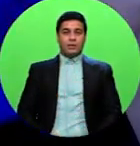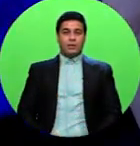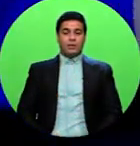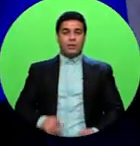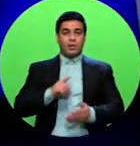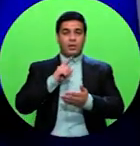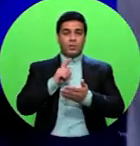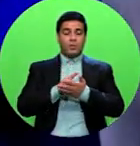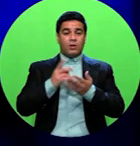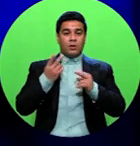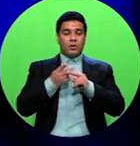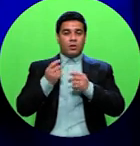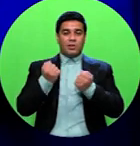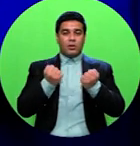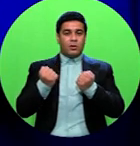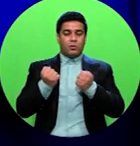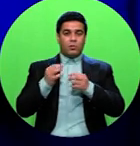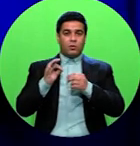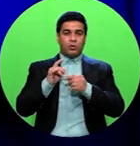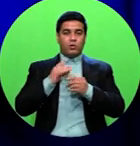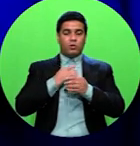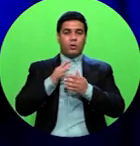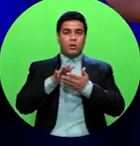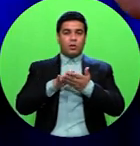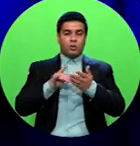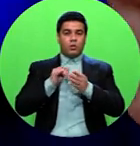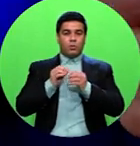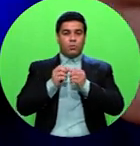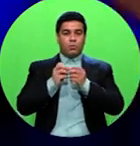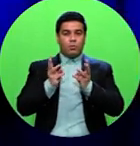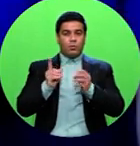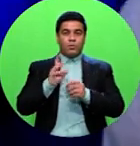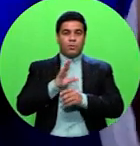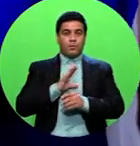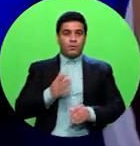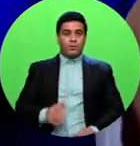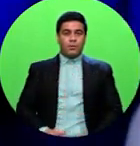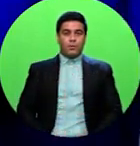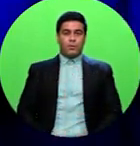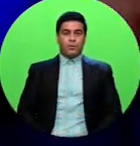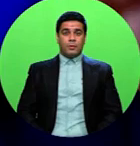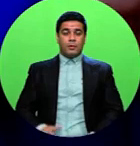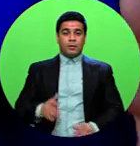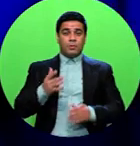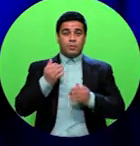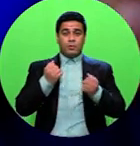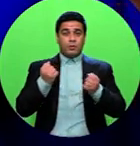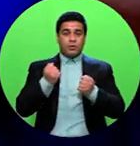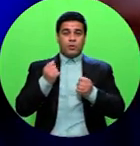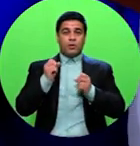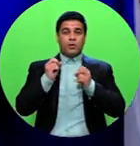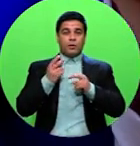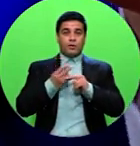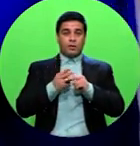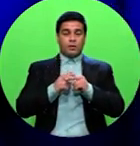Обязательно надо этот стежок закрепить, чтобы он в дальнейшем у вас не распоролся. Как мы закрепляем? Вот